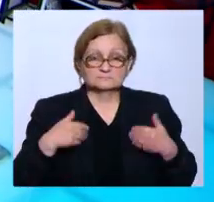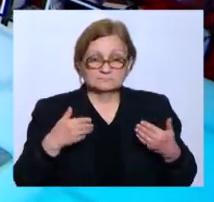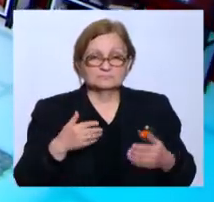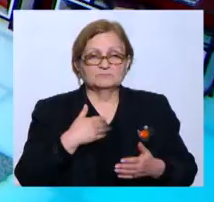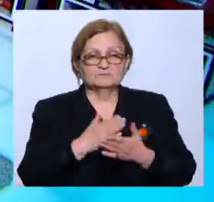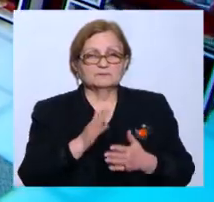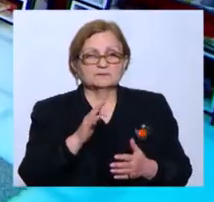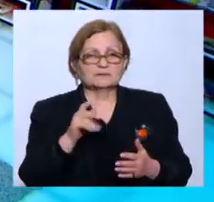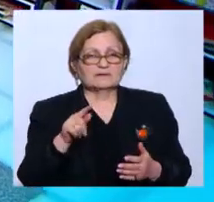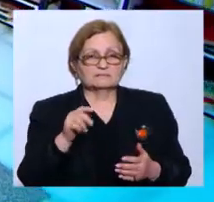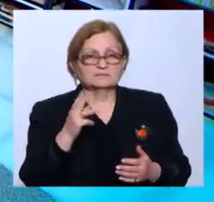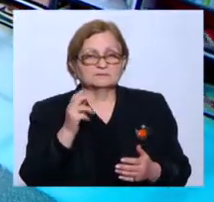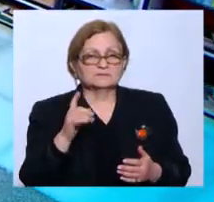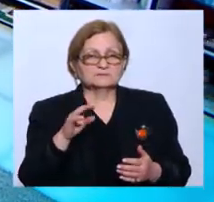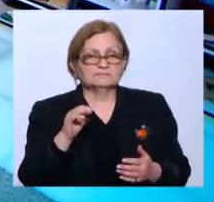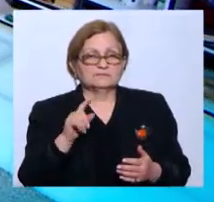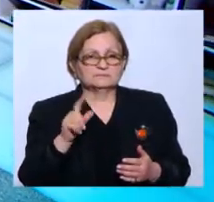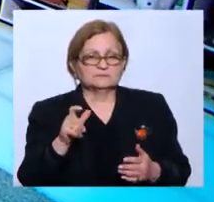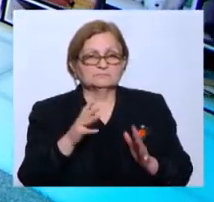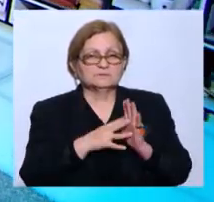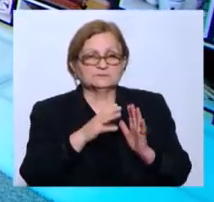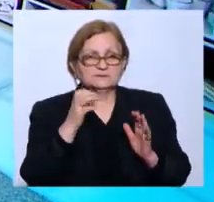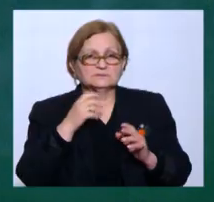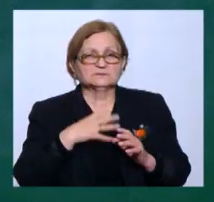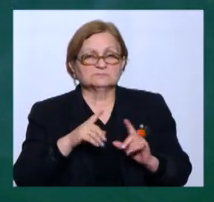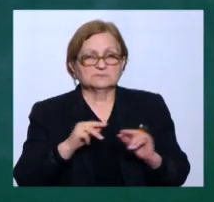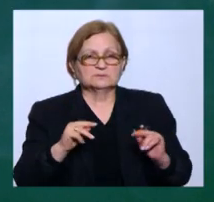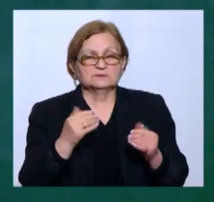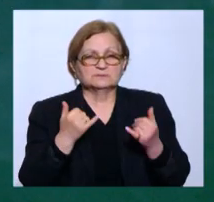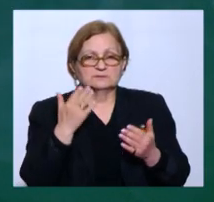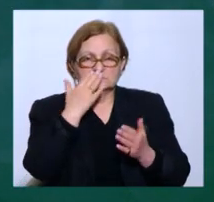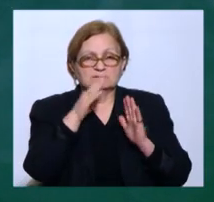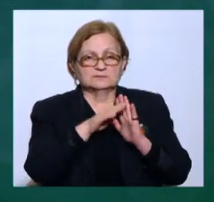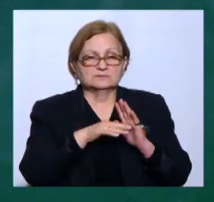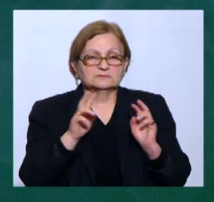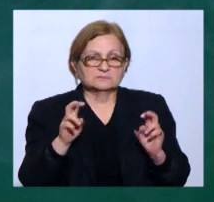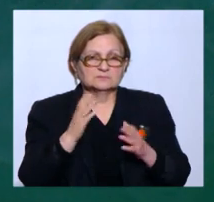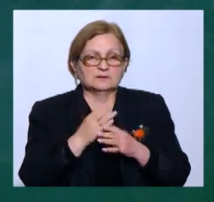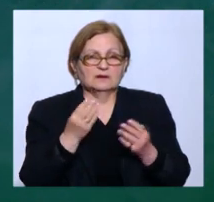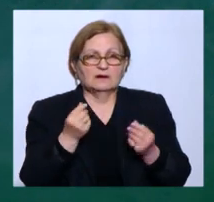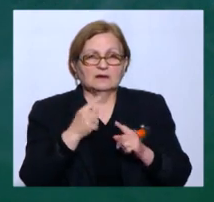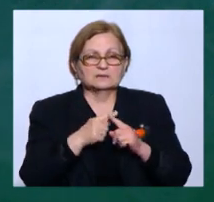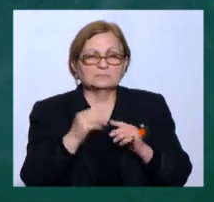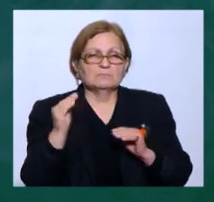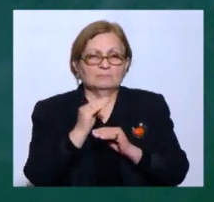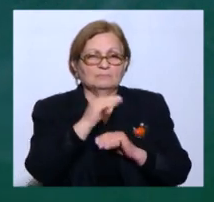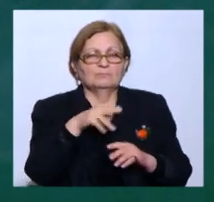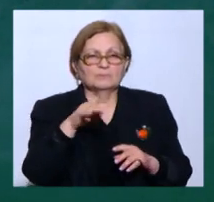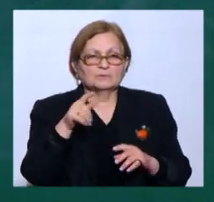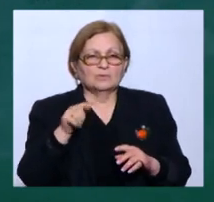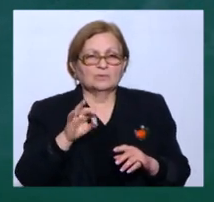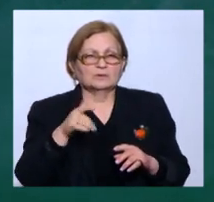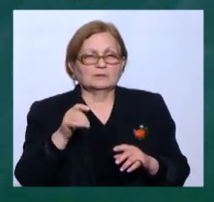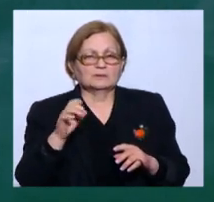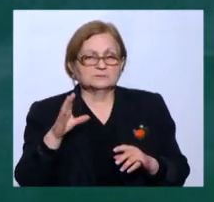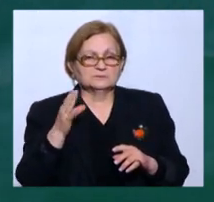მოგესალმებით, მე ვარ ქეთი ცერცვაძე, მეცხრე კლასის მათემატიკის მასწავლებელი. დღევანდელი გაკვეთილის თემა არის არითმეტიკული პროგრესია და გეომეტრიული